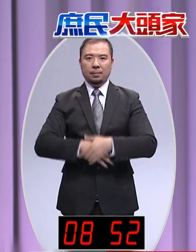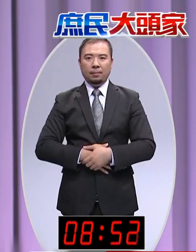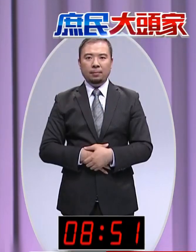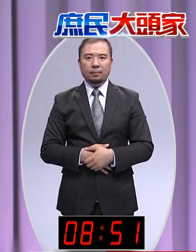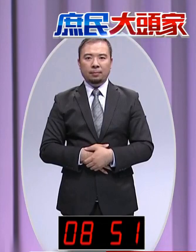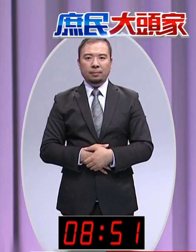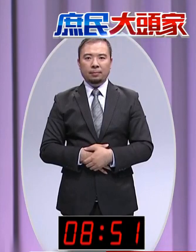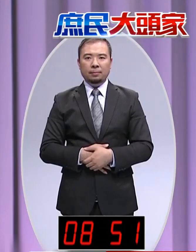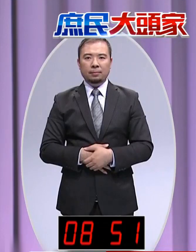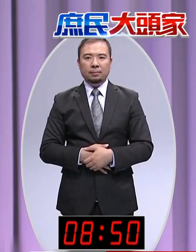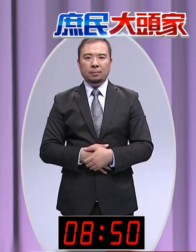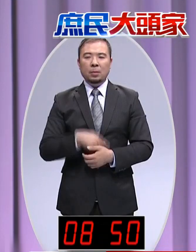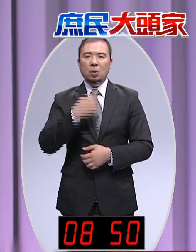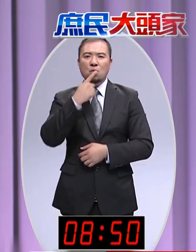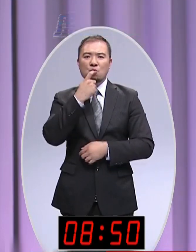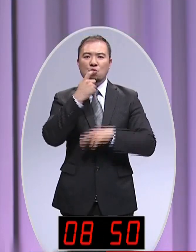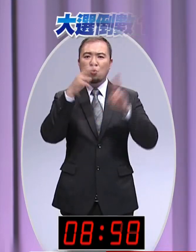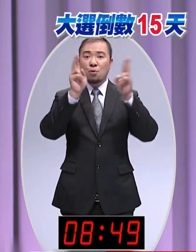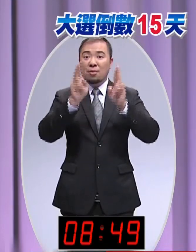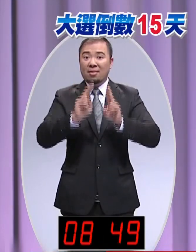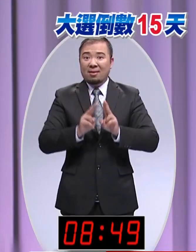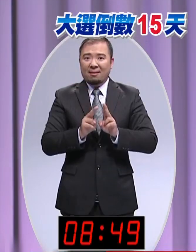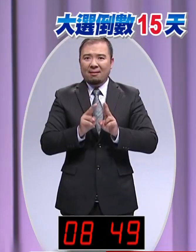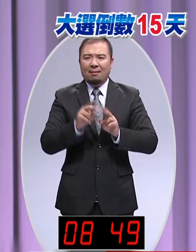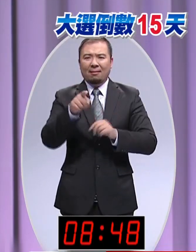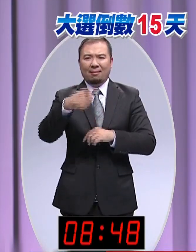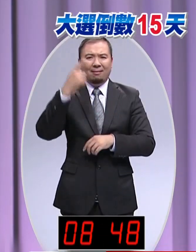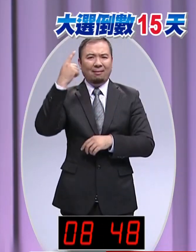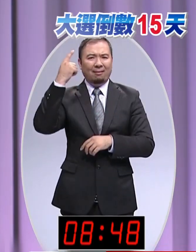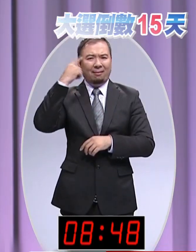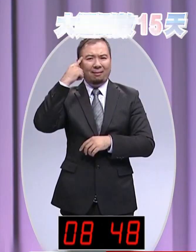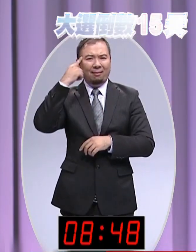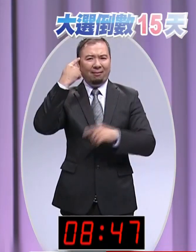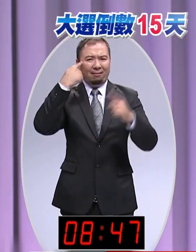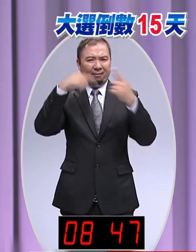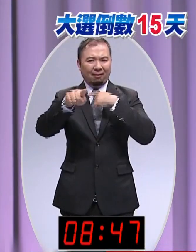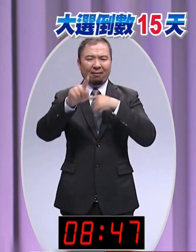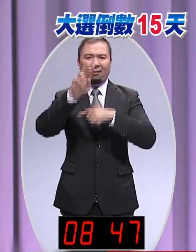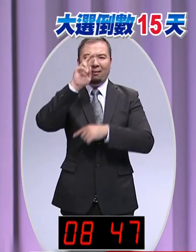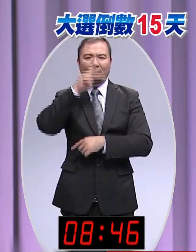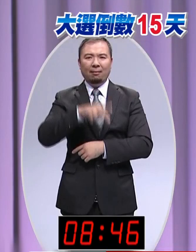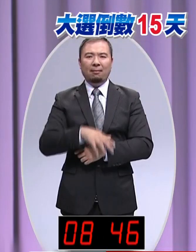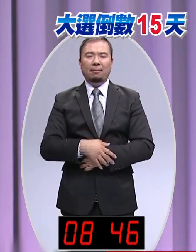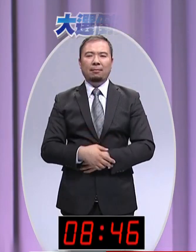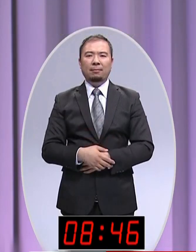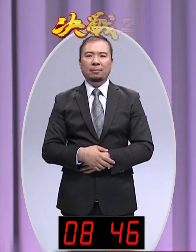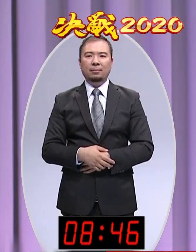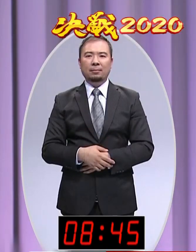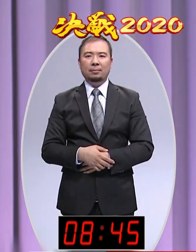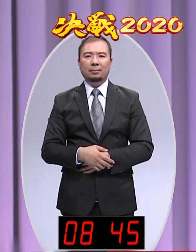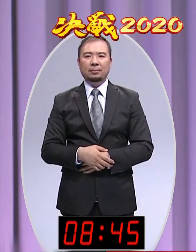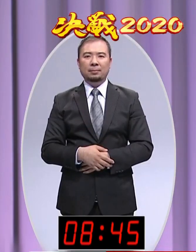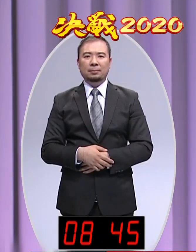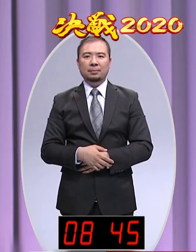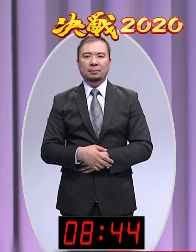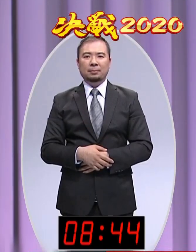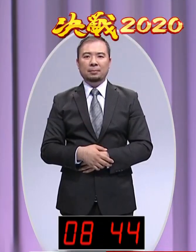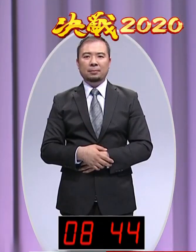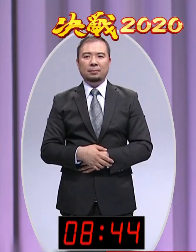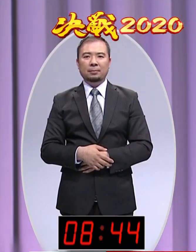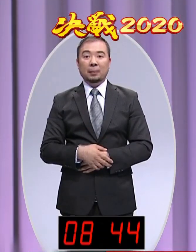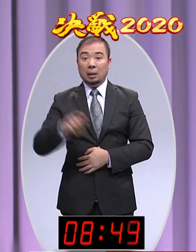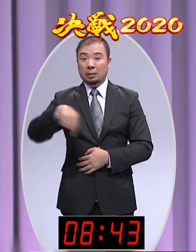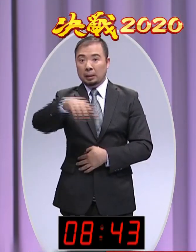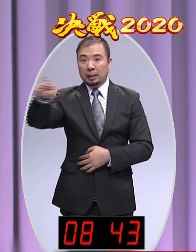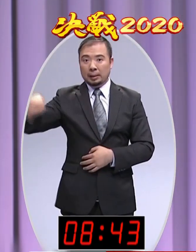对于绿电的看法完全是错误的，完全是被那一些企图让核电继续